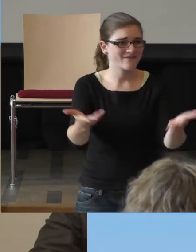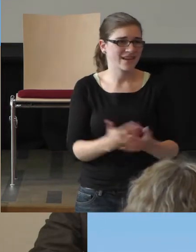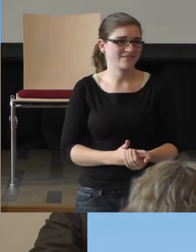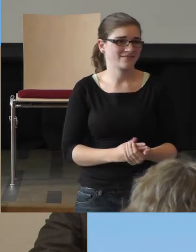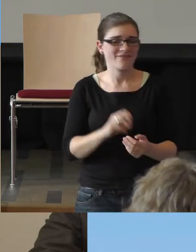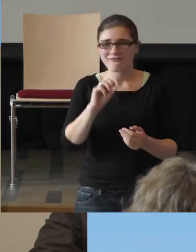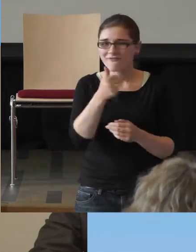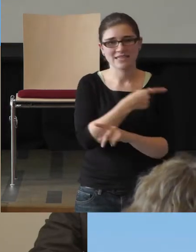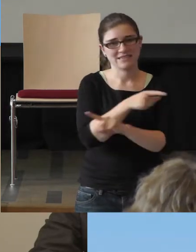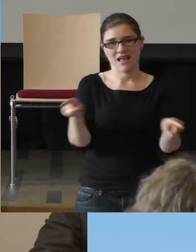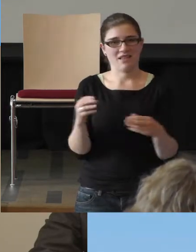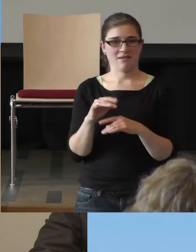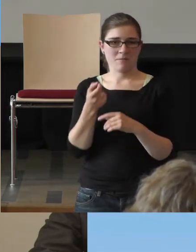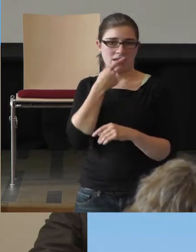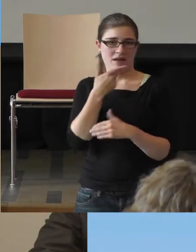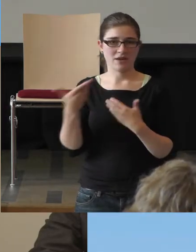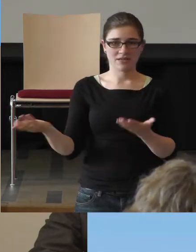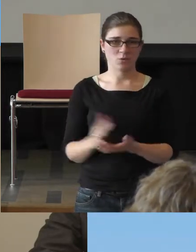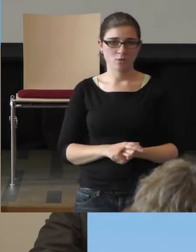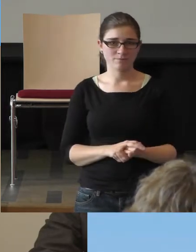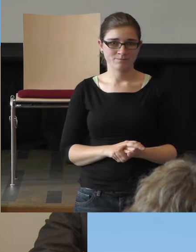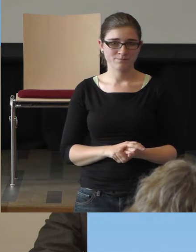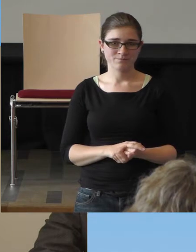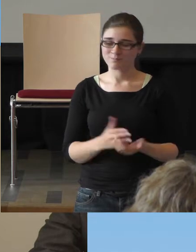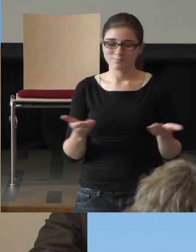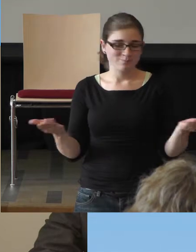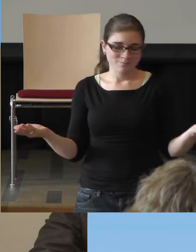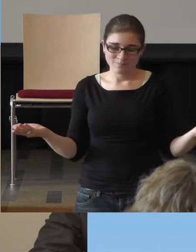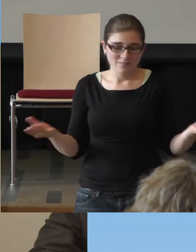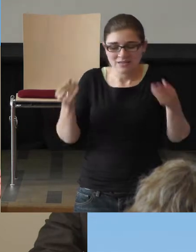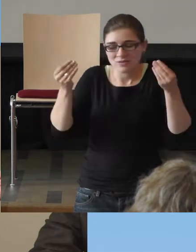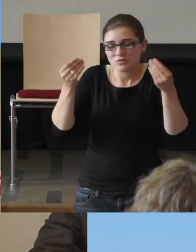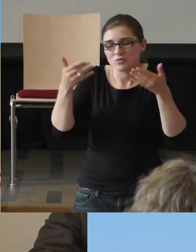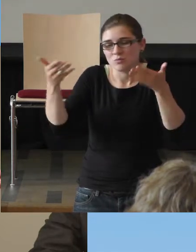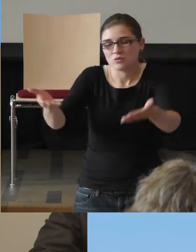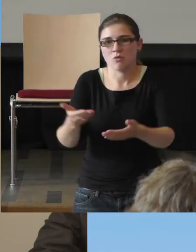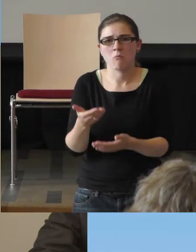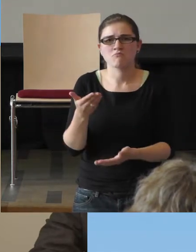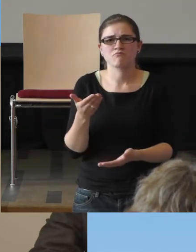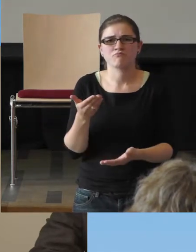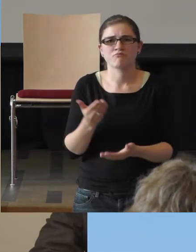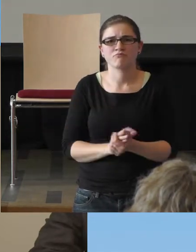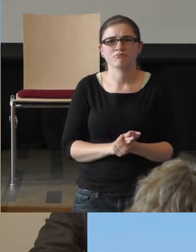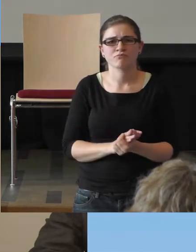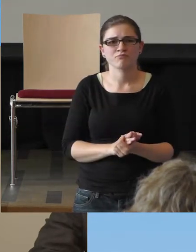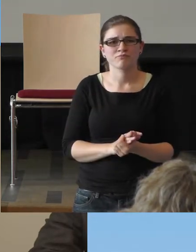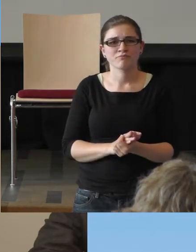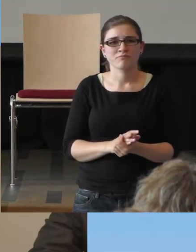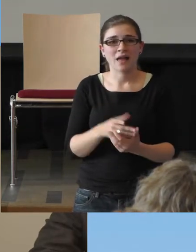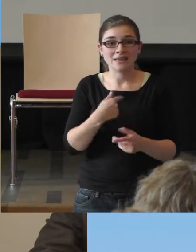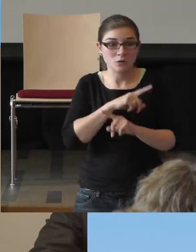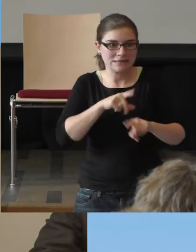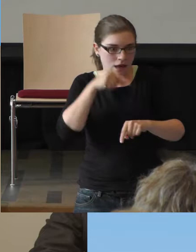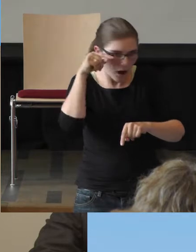Information, was soll der Patient damit machen, wenn es bei jedem drinsteht. Aber es sind, vielleicht könnten Sie nochmal sagen, es sind nicht die Medikamente, die